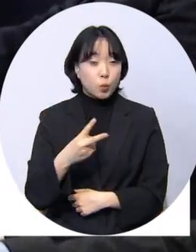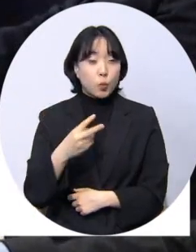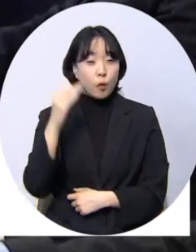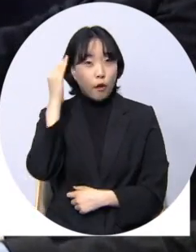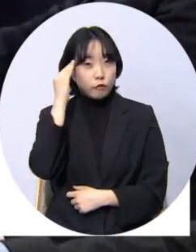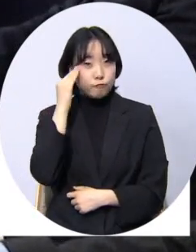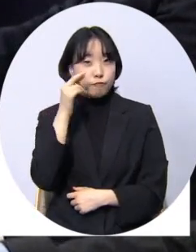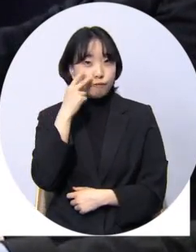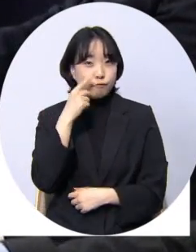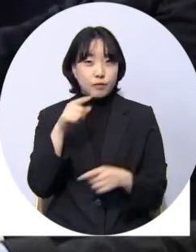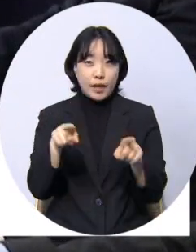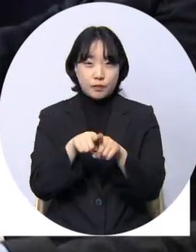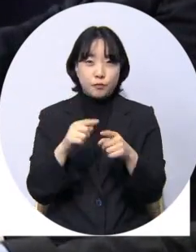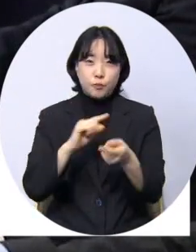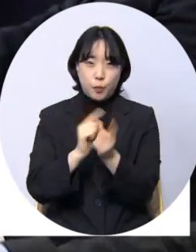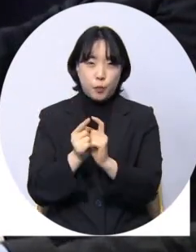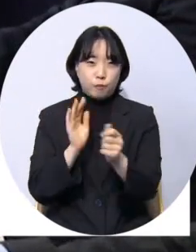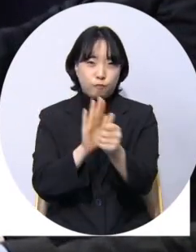했습니다